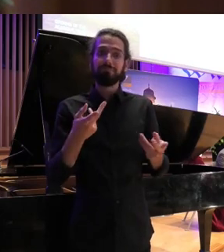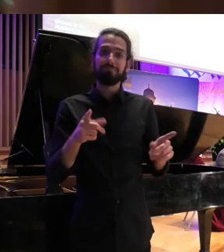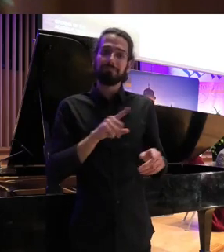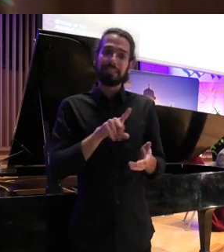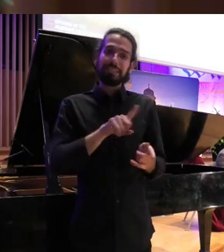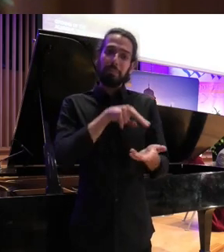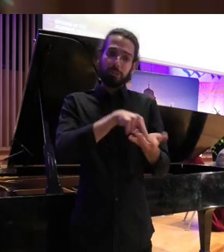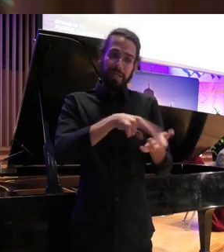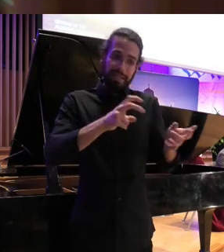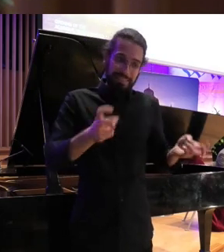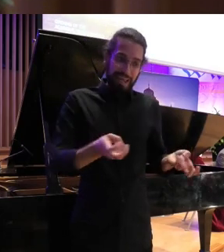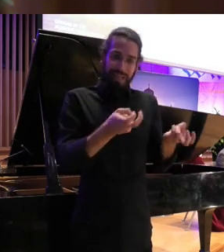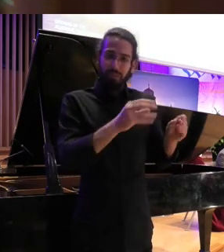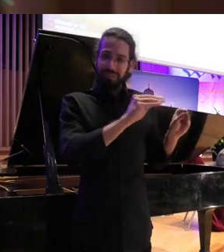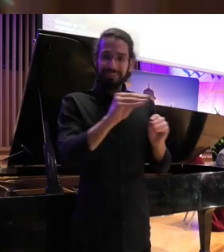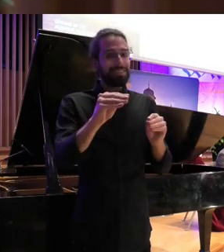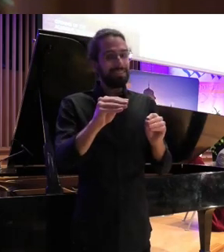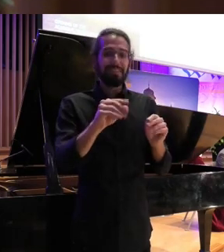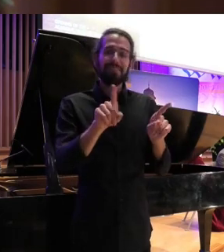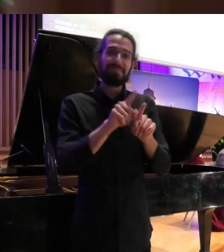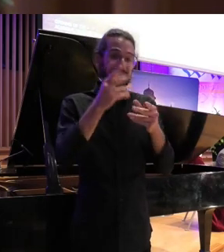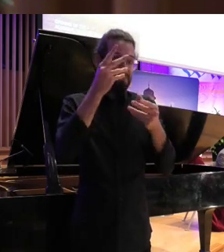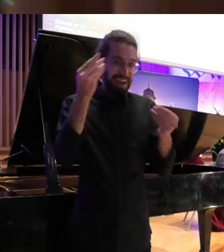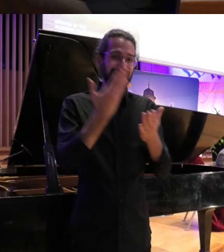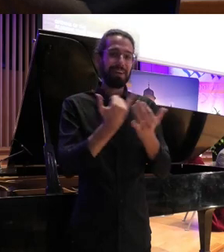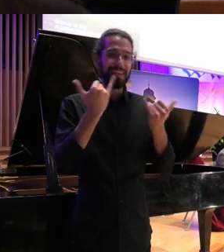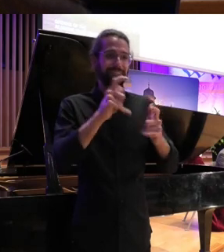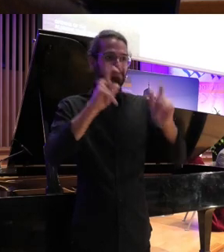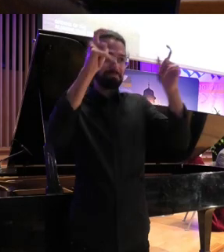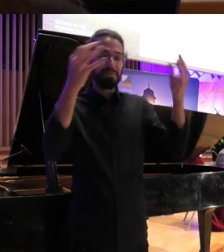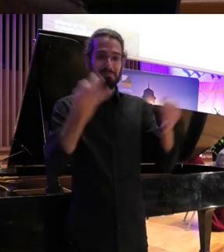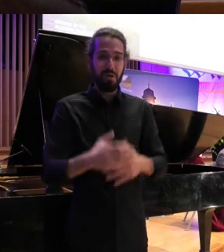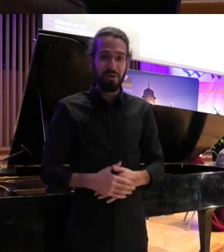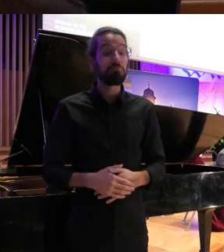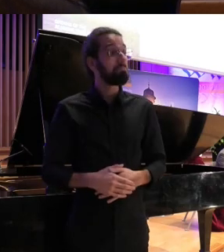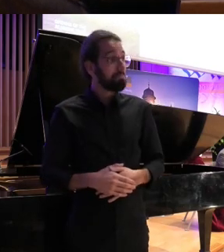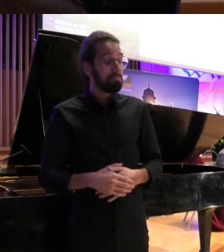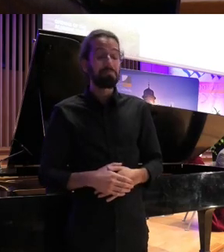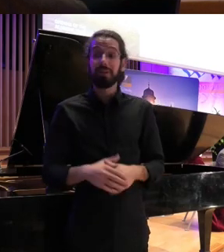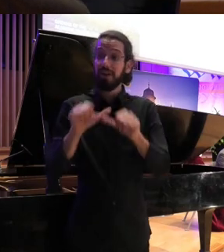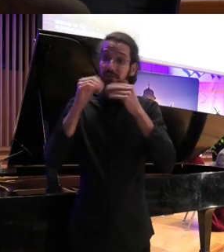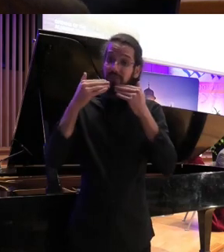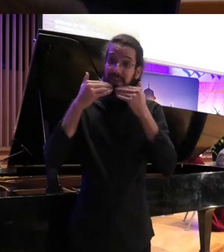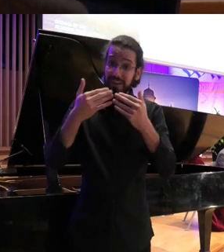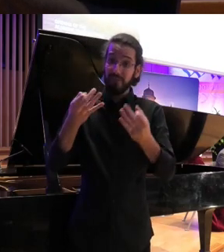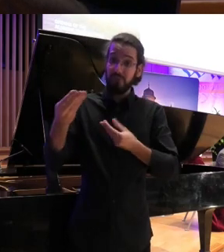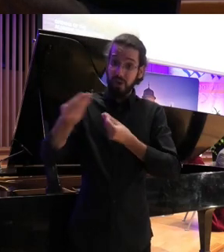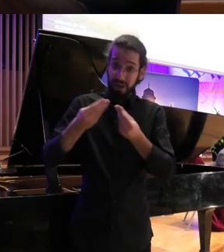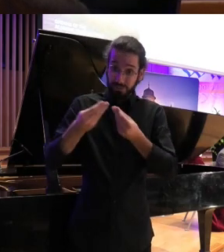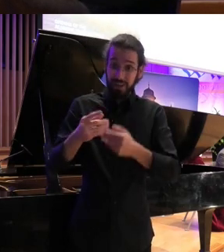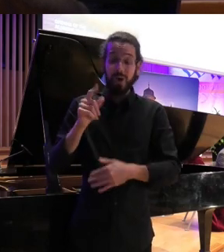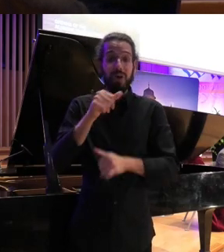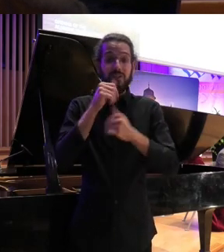Selbstständigkeit bleibt dabei manchmal auf der Strecke. Alles klar. Vielen Dank, Professor Dr. Stoppel, für das Gespräch, und auch vielen Dank